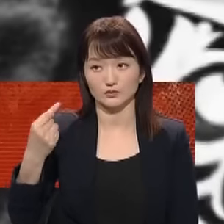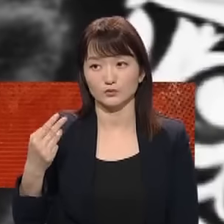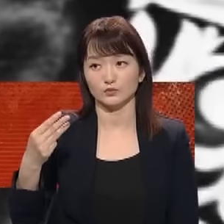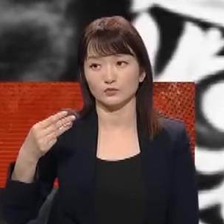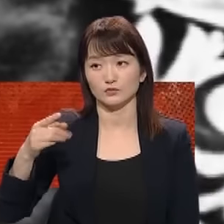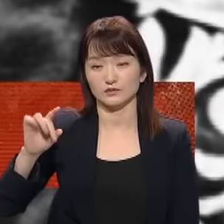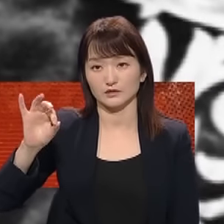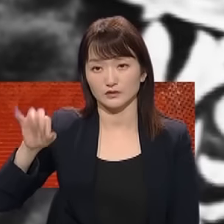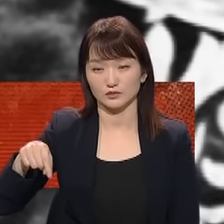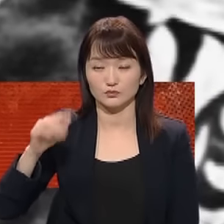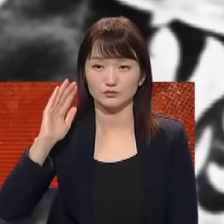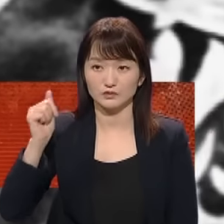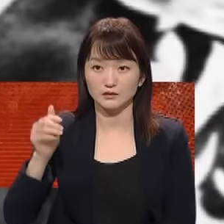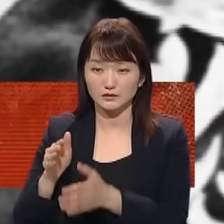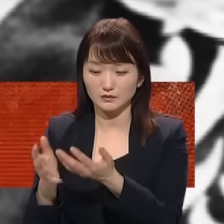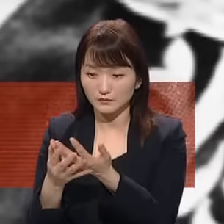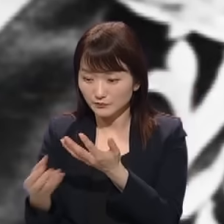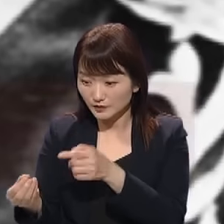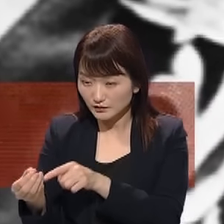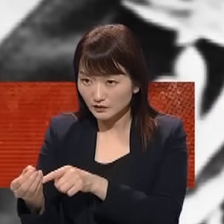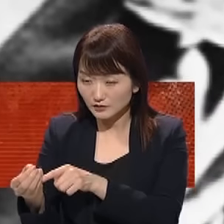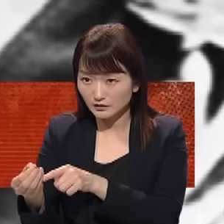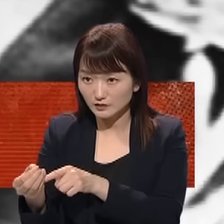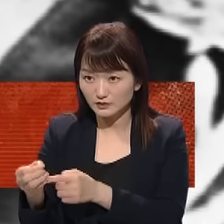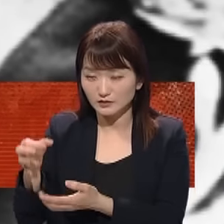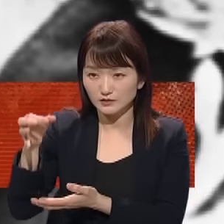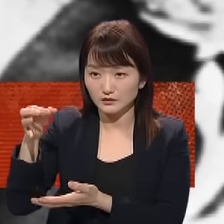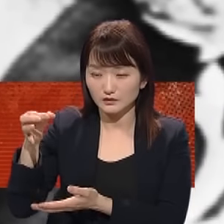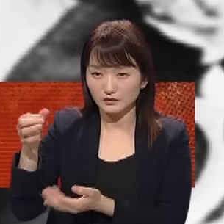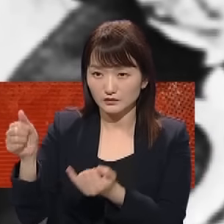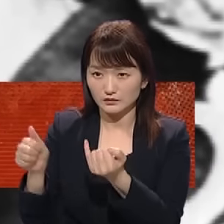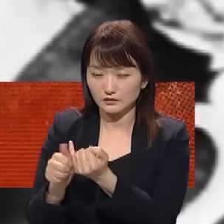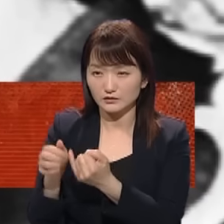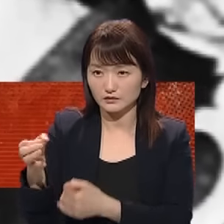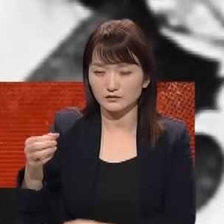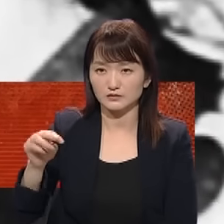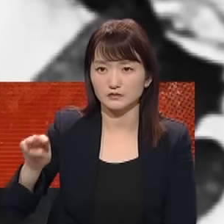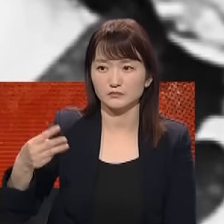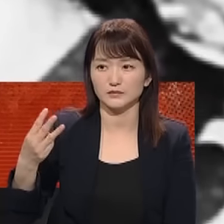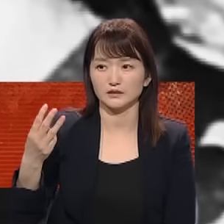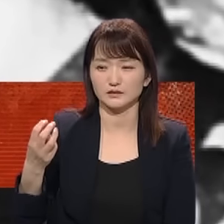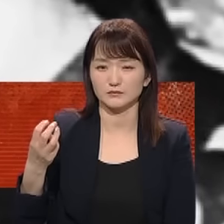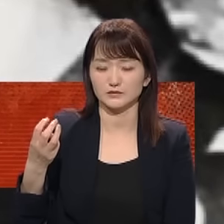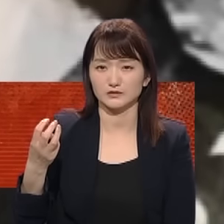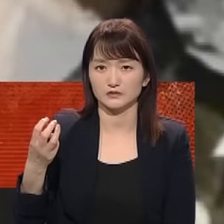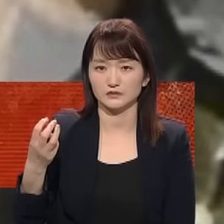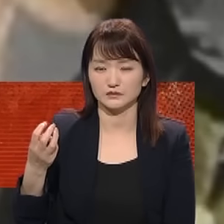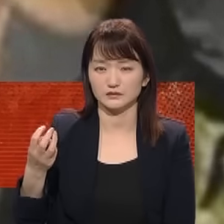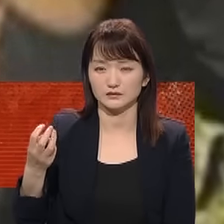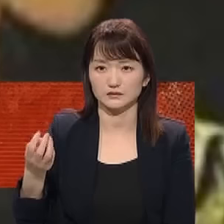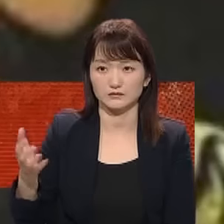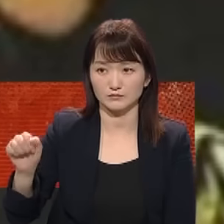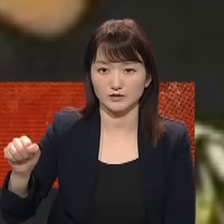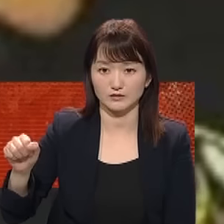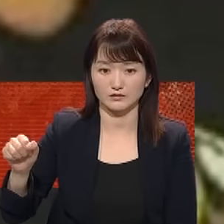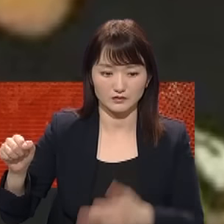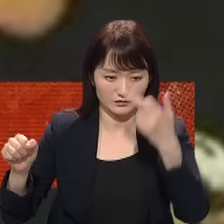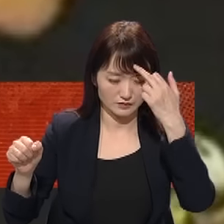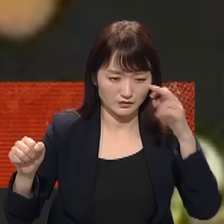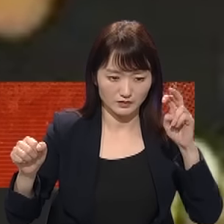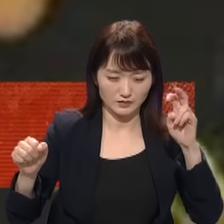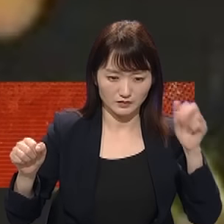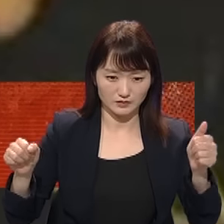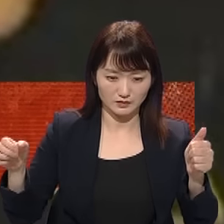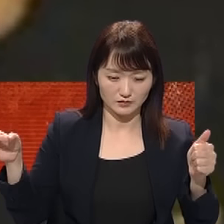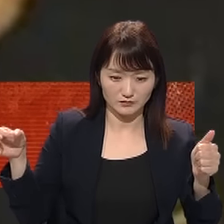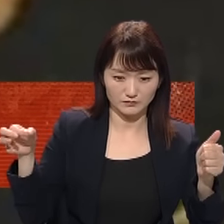그리고 결혼 지참금 343억이라는 이 돈이 최 회장과 선대 회장에게 전달됐다 이렇게 주장을 하면서 바로